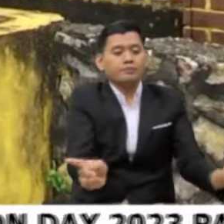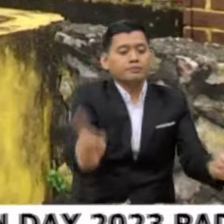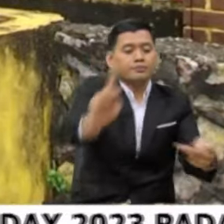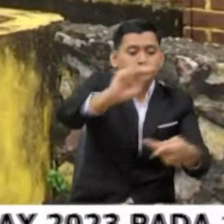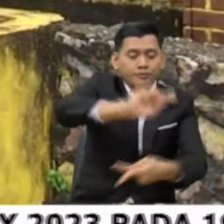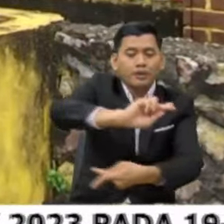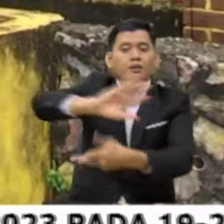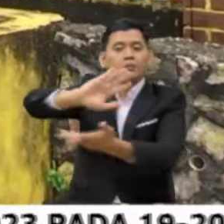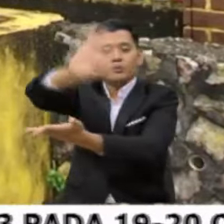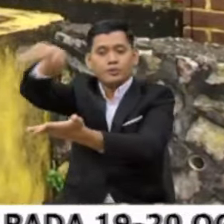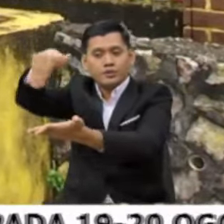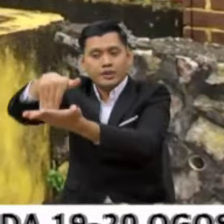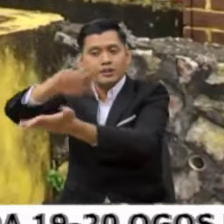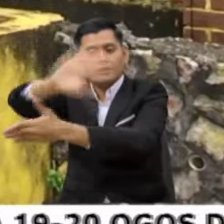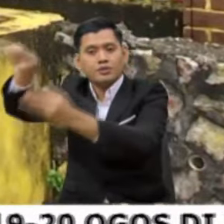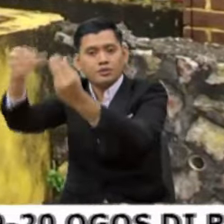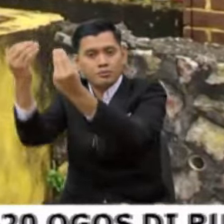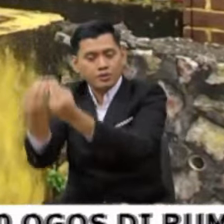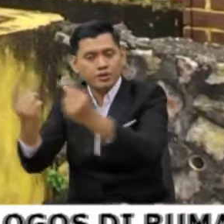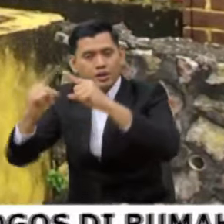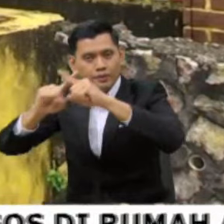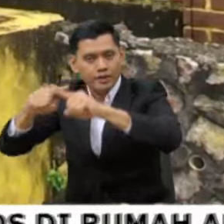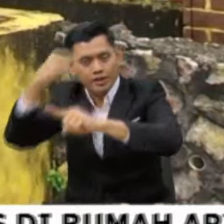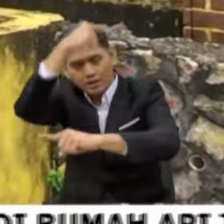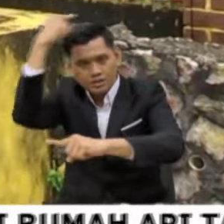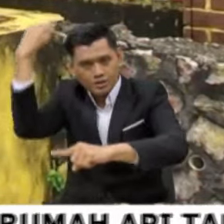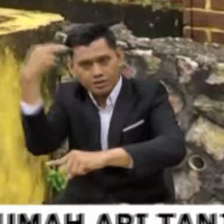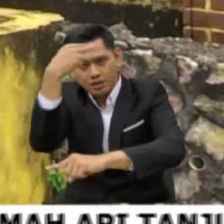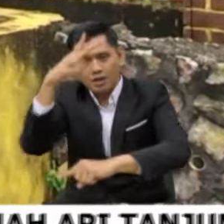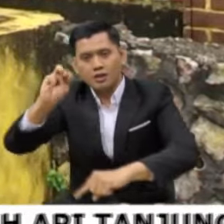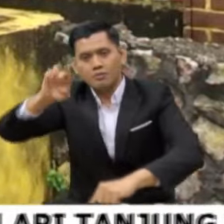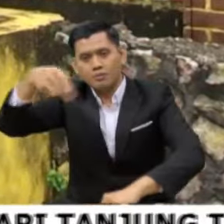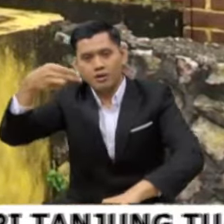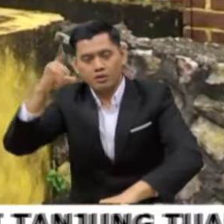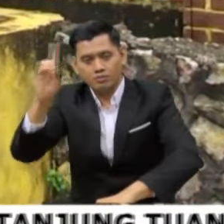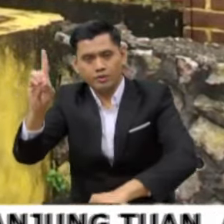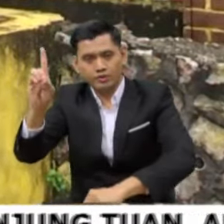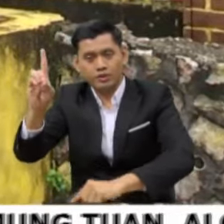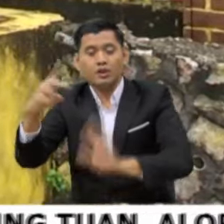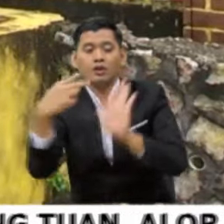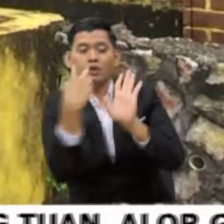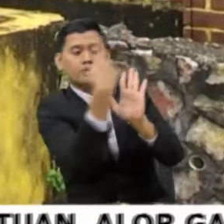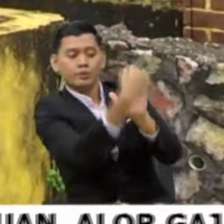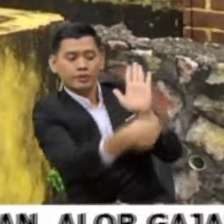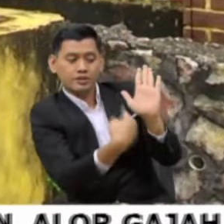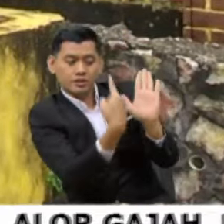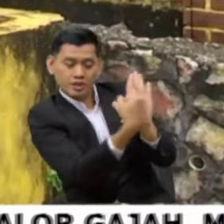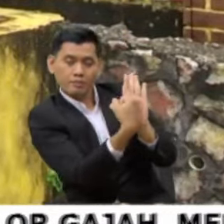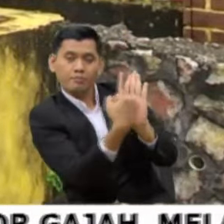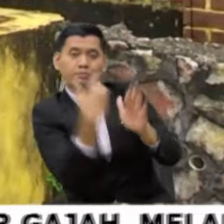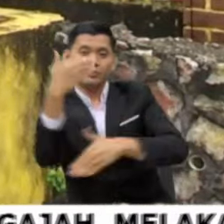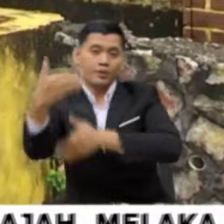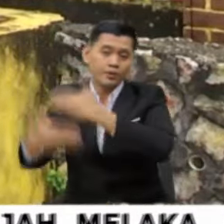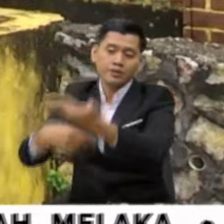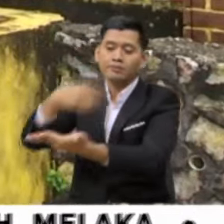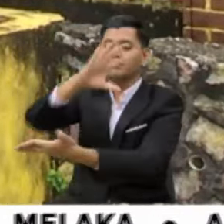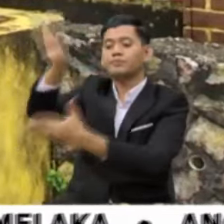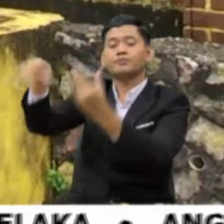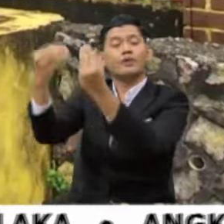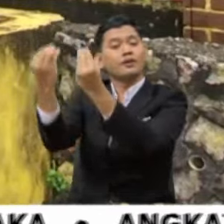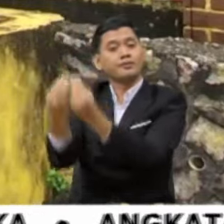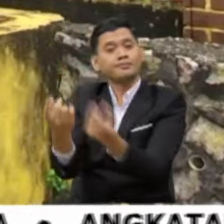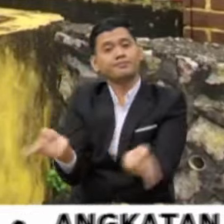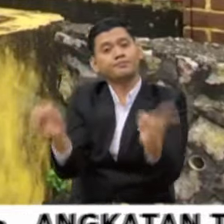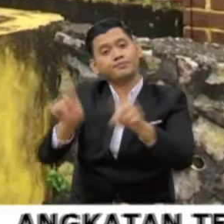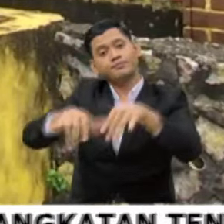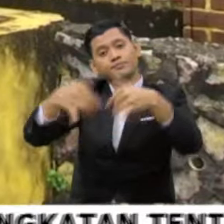Haji pejabat agama Islam menggombal usai sahaja kurang lebih 2 jam proses pengiraan undi yang sedang berlangsung pada ketika ini